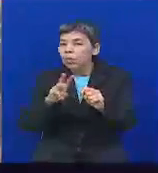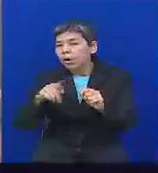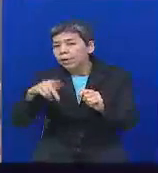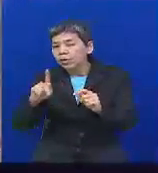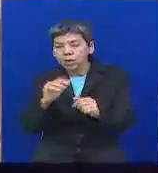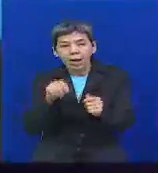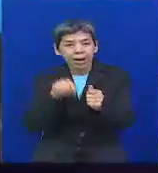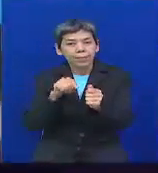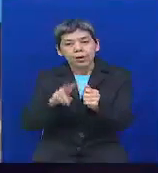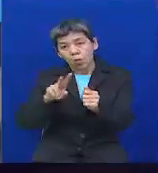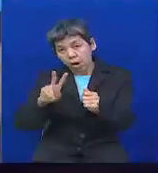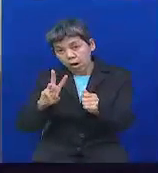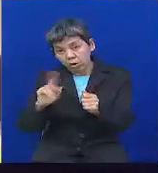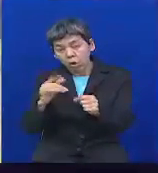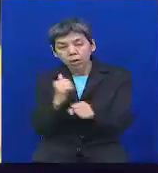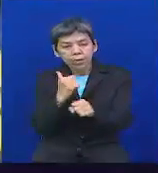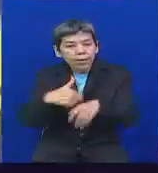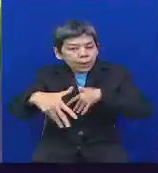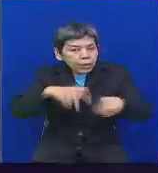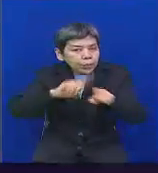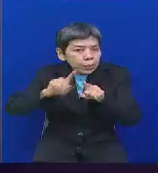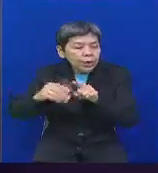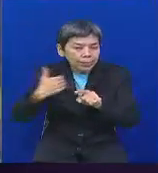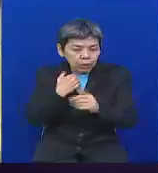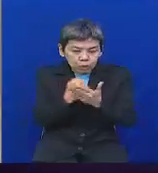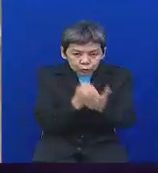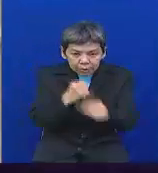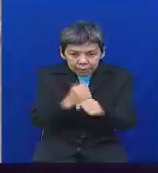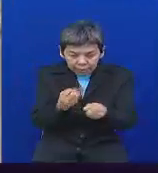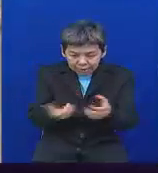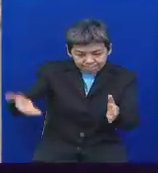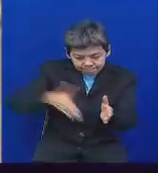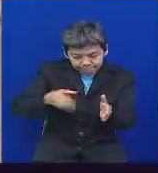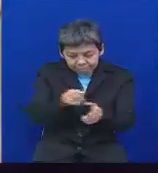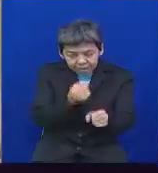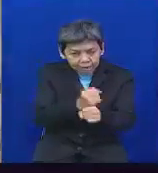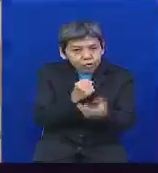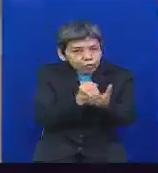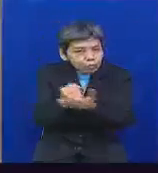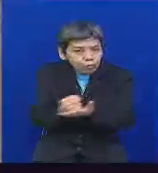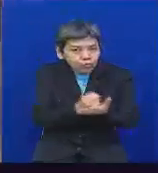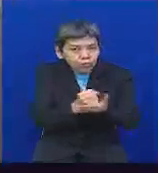ลอำเภอวังทองโดยมีประชาชนในพื้นที่มาร่วมกรอกกระสอบทรายเป็นจำนวนมากค่ะ